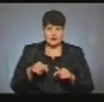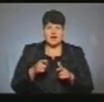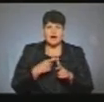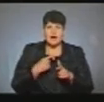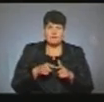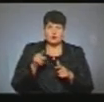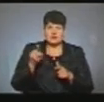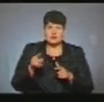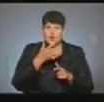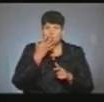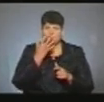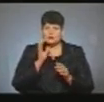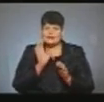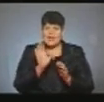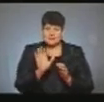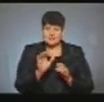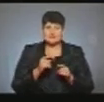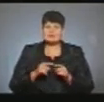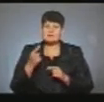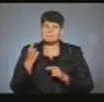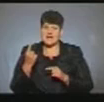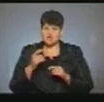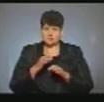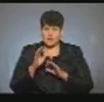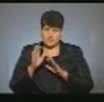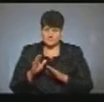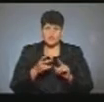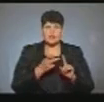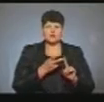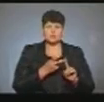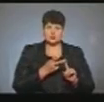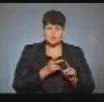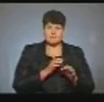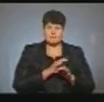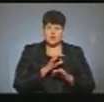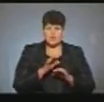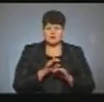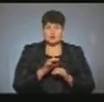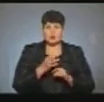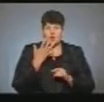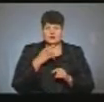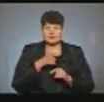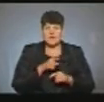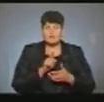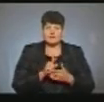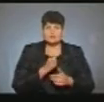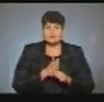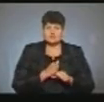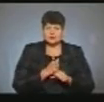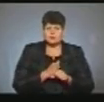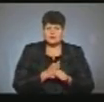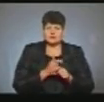їх утеплення. Тому це перший проект. І другий проект, коли власнина повинна розробити його відповідно